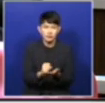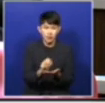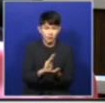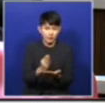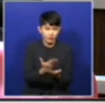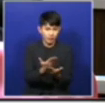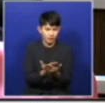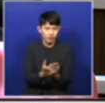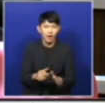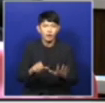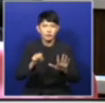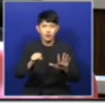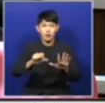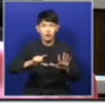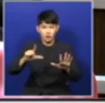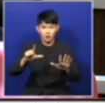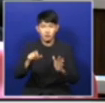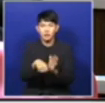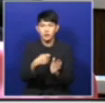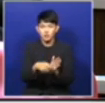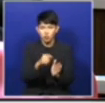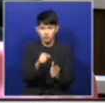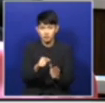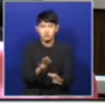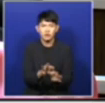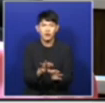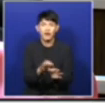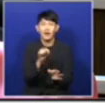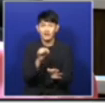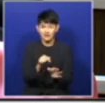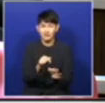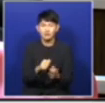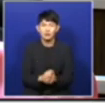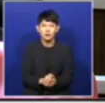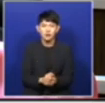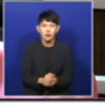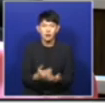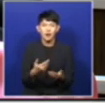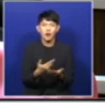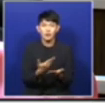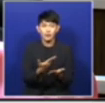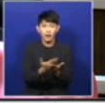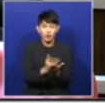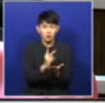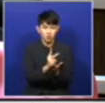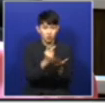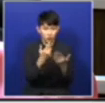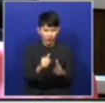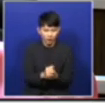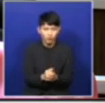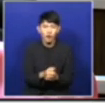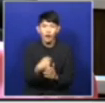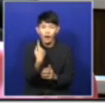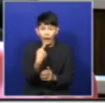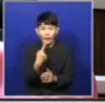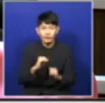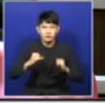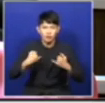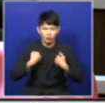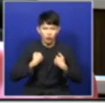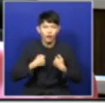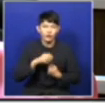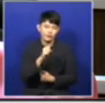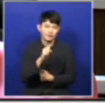านเพื่อให้สถาบันการเงินหรือธนาคารนั้นไปปล่อยต่อให้กับวิสาหกิจขนาดกลางขนาดย่อมต่อไป